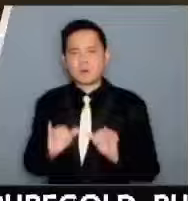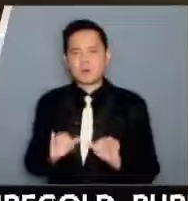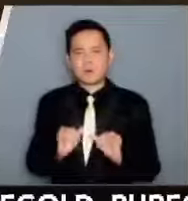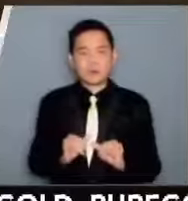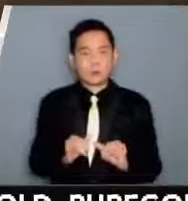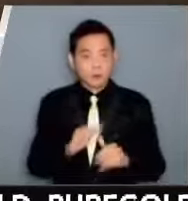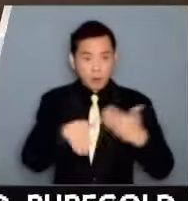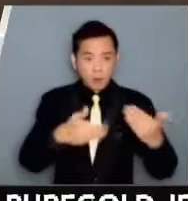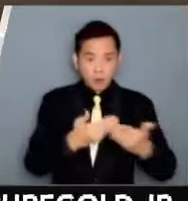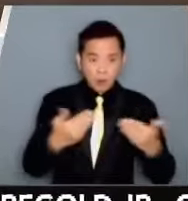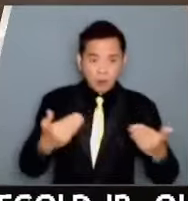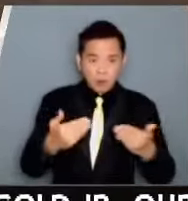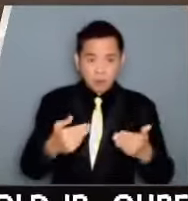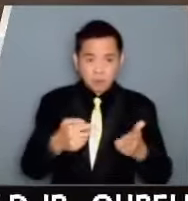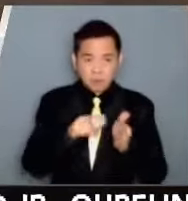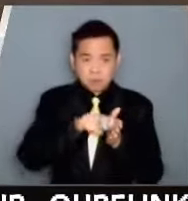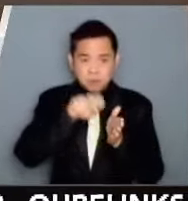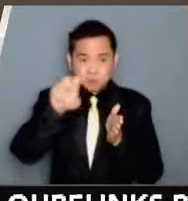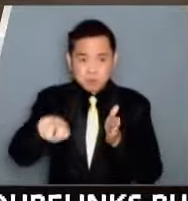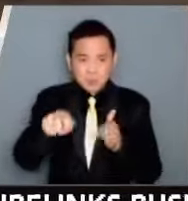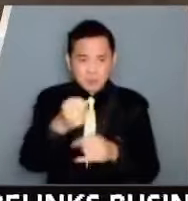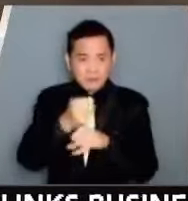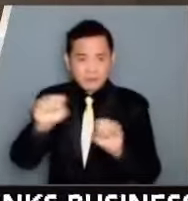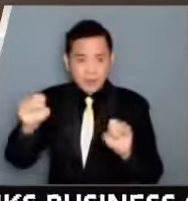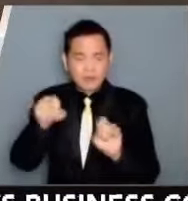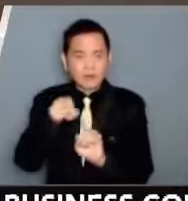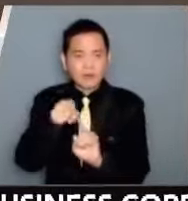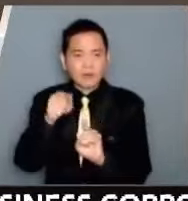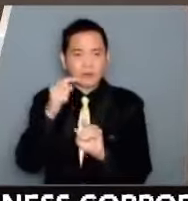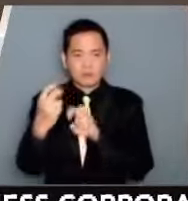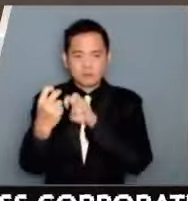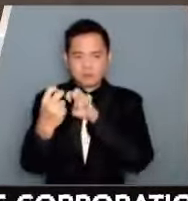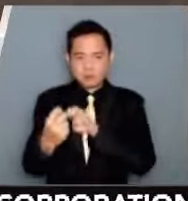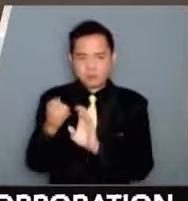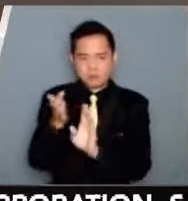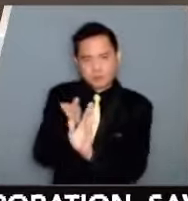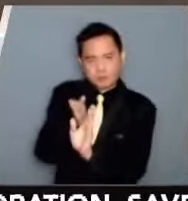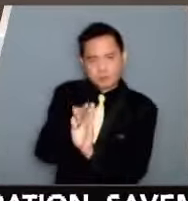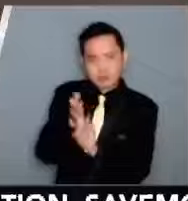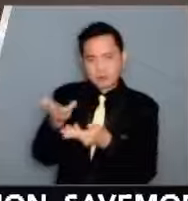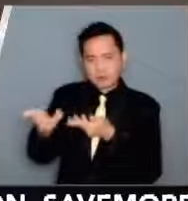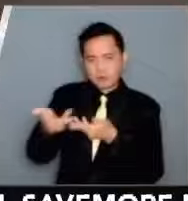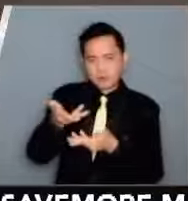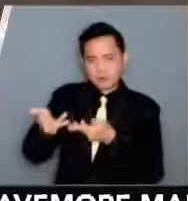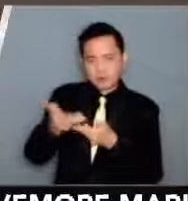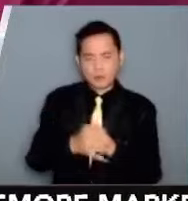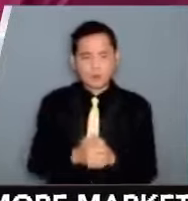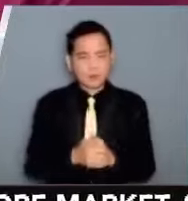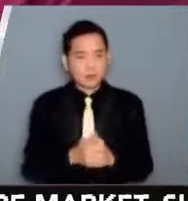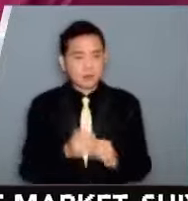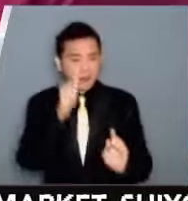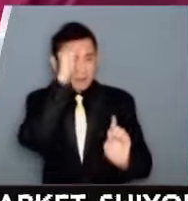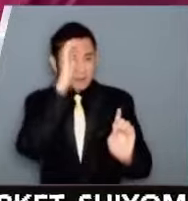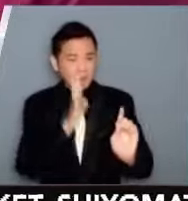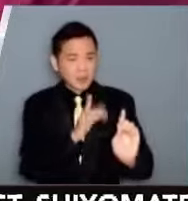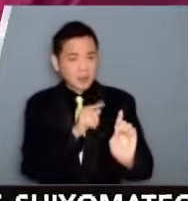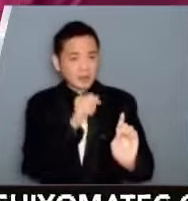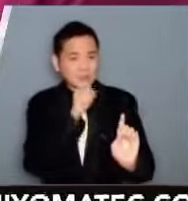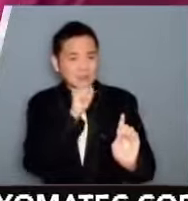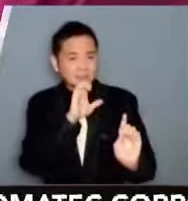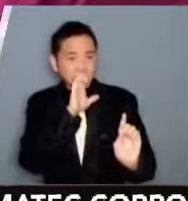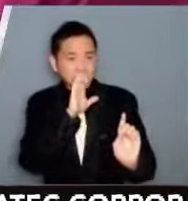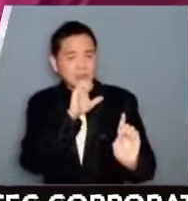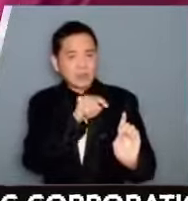na nakaligtas. Natagpuan na rin ang bangkay ng isang lalaking senior citizen na nabiktima ng landslide sa Tigbao, Zamboanga del